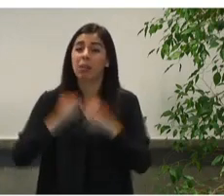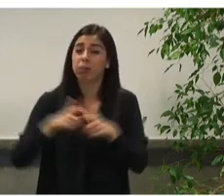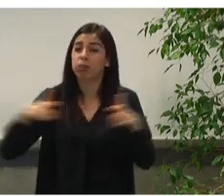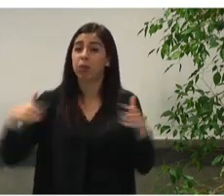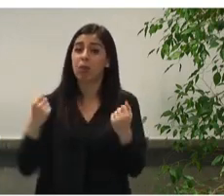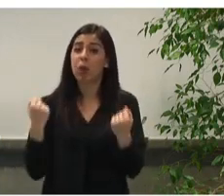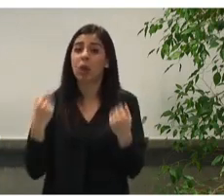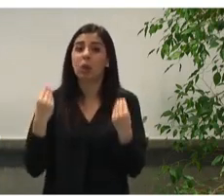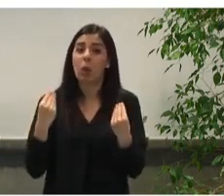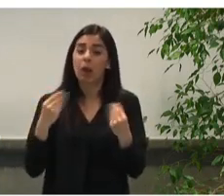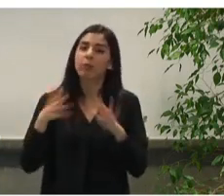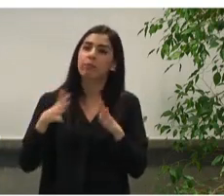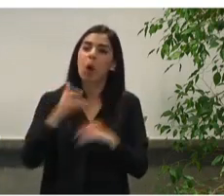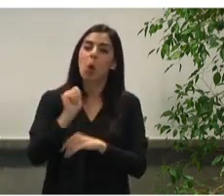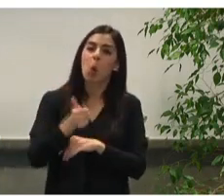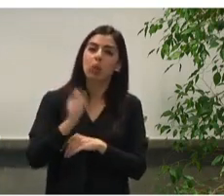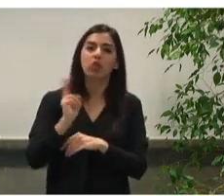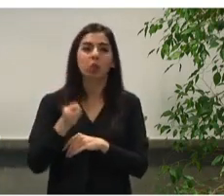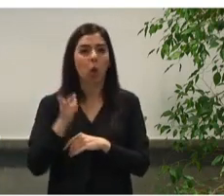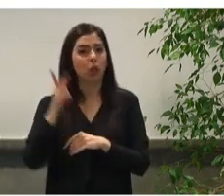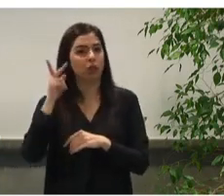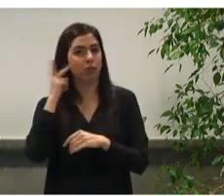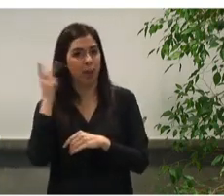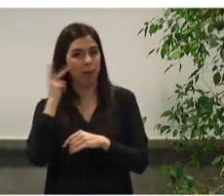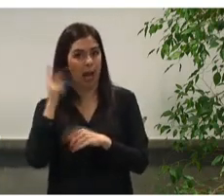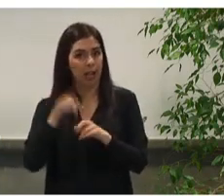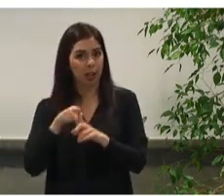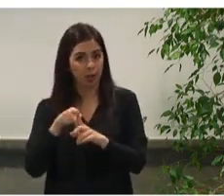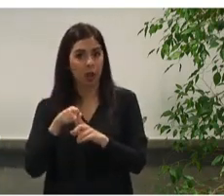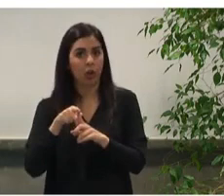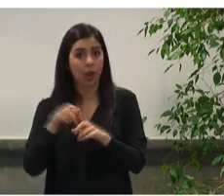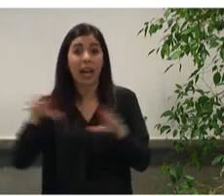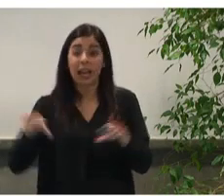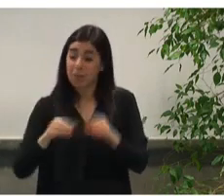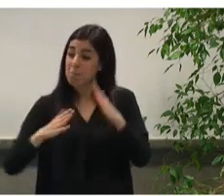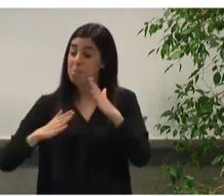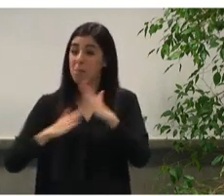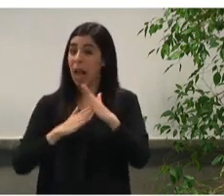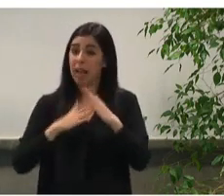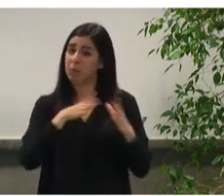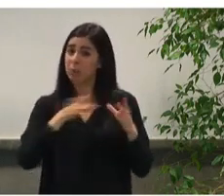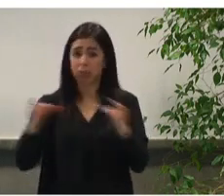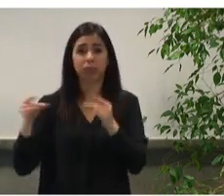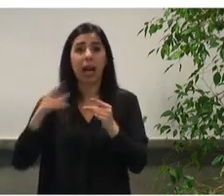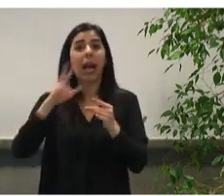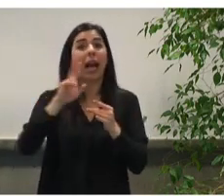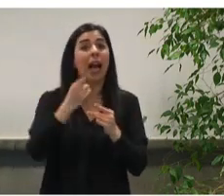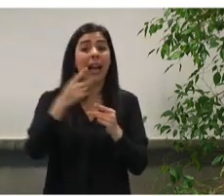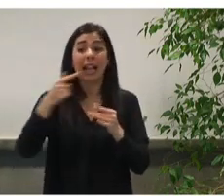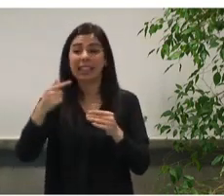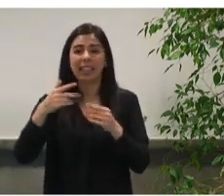comincia verso l'11-12 di febbraio e raggiunge un picco di trasmissione di RT vicino a 3,